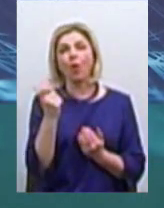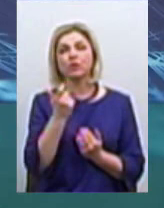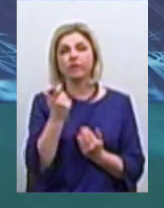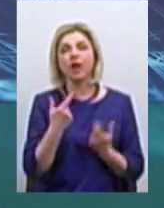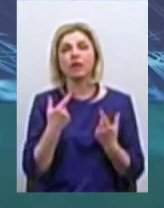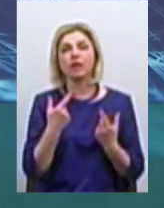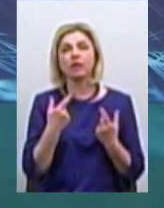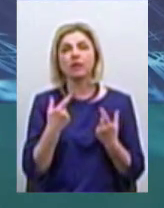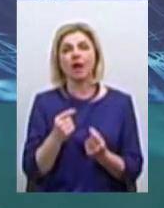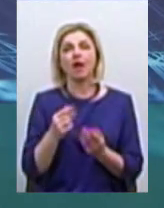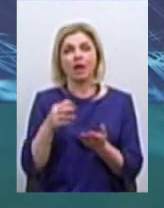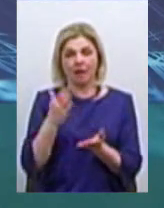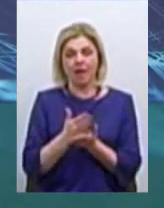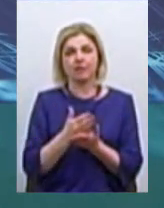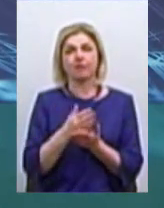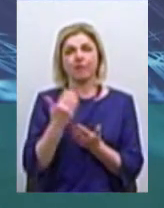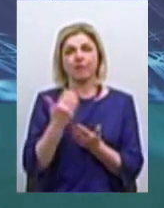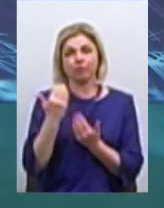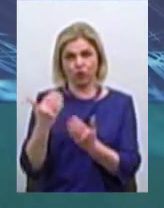де утримуються їхні тваринки.